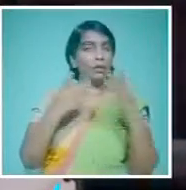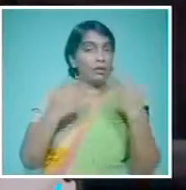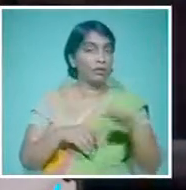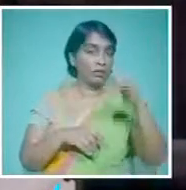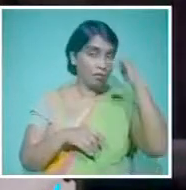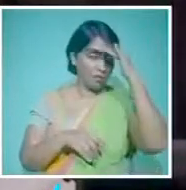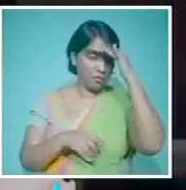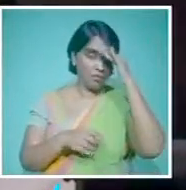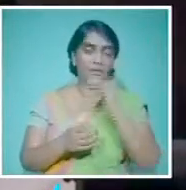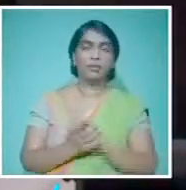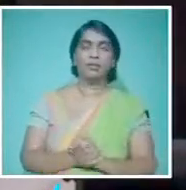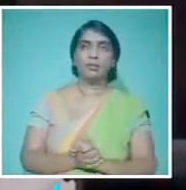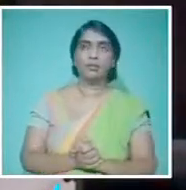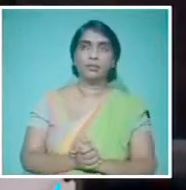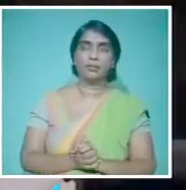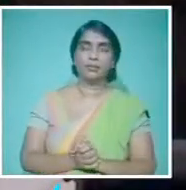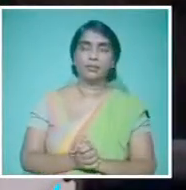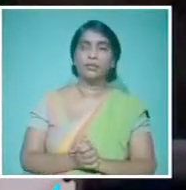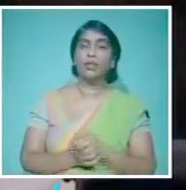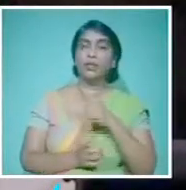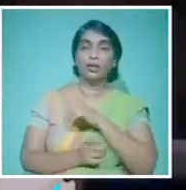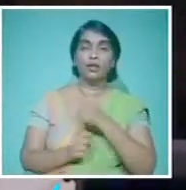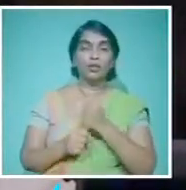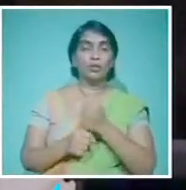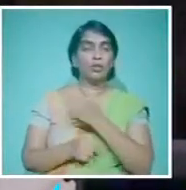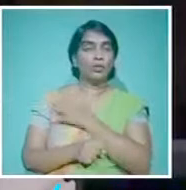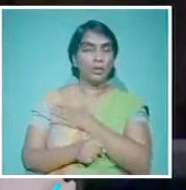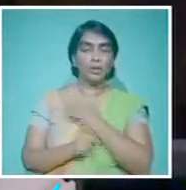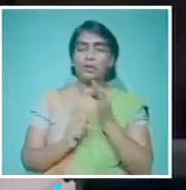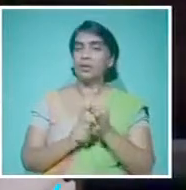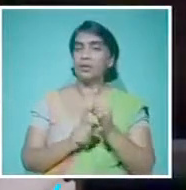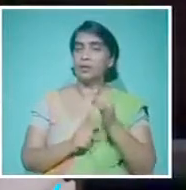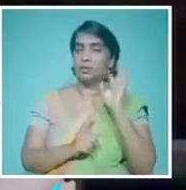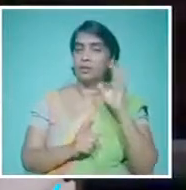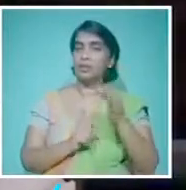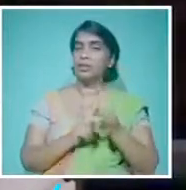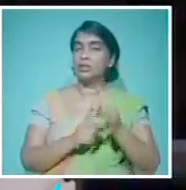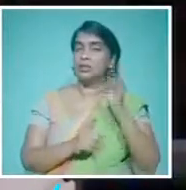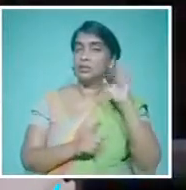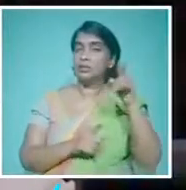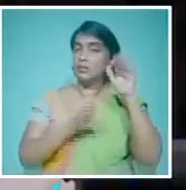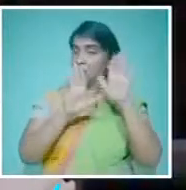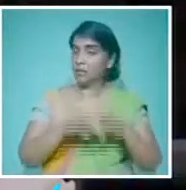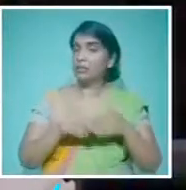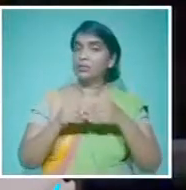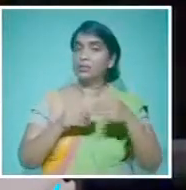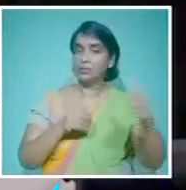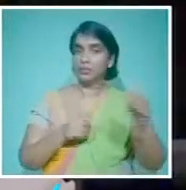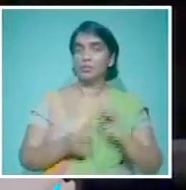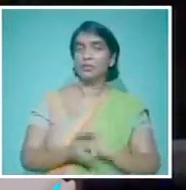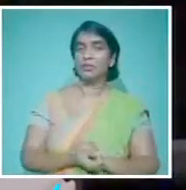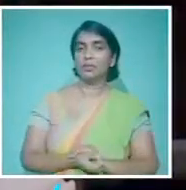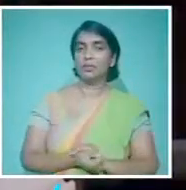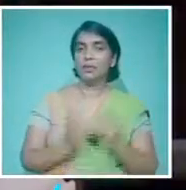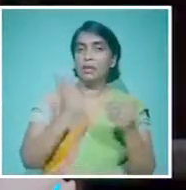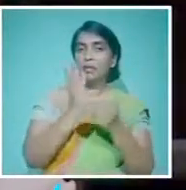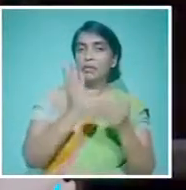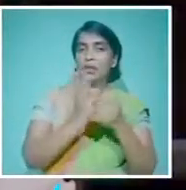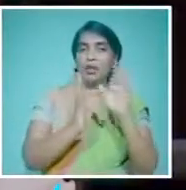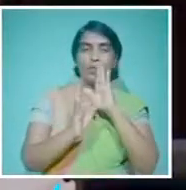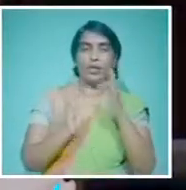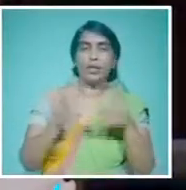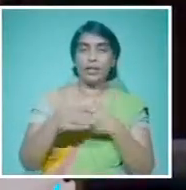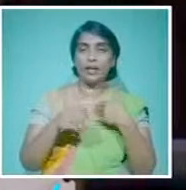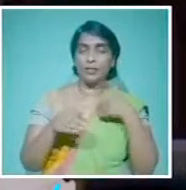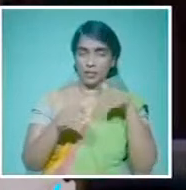nayakaya, etuma Gotabaya Rajapaksa janadhipathiyumata janadhipathikama karanakota, karadara karana e cabinetuwe